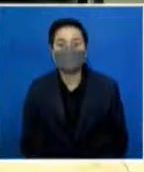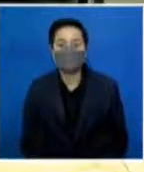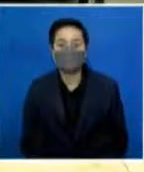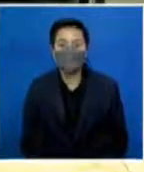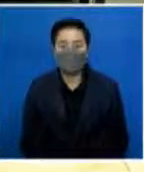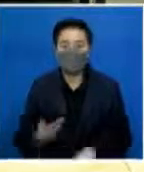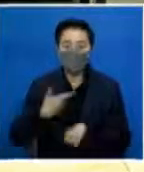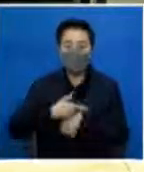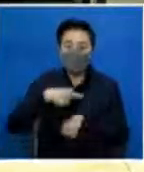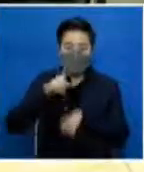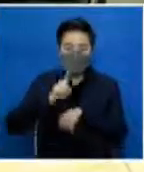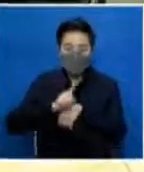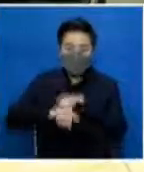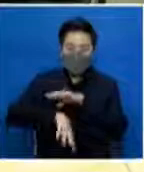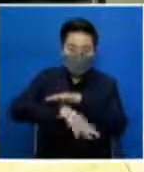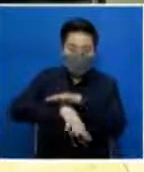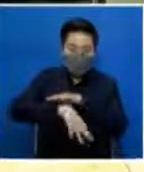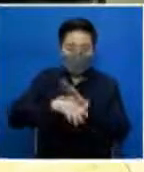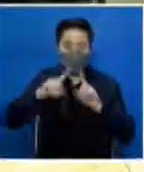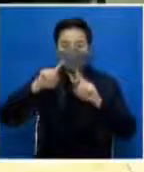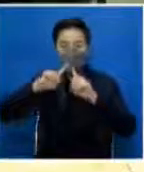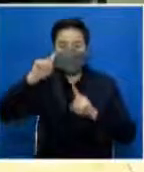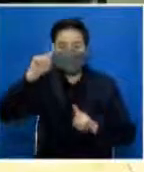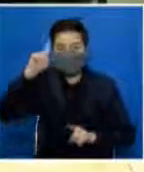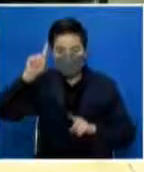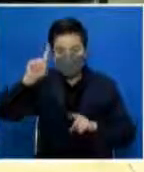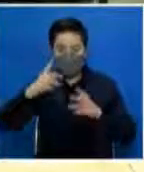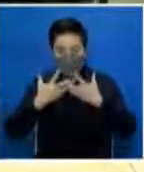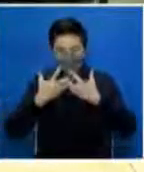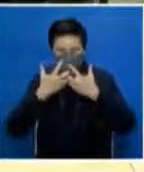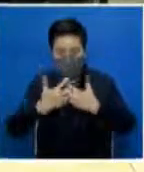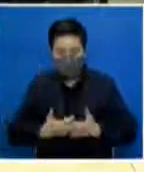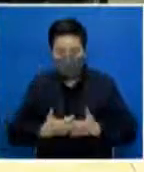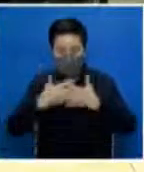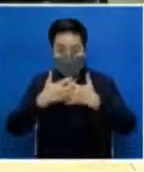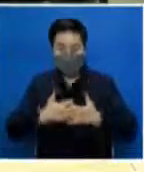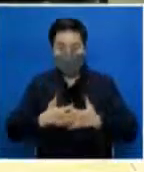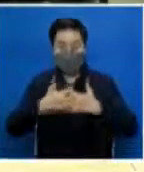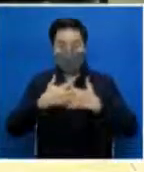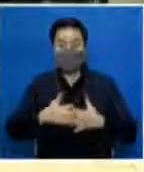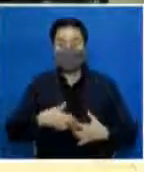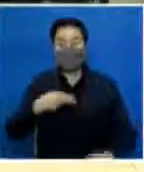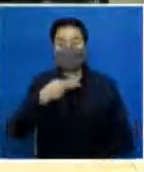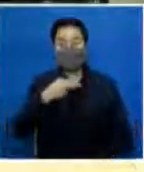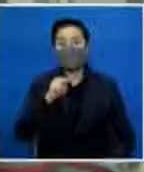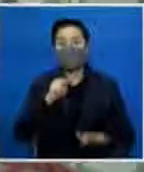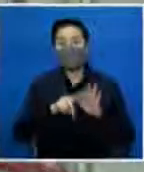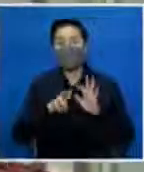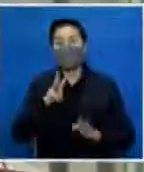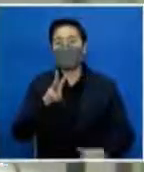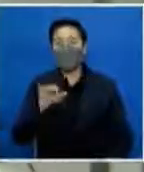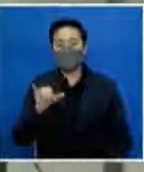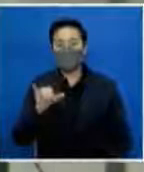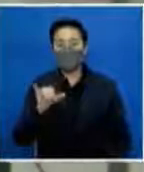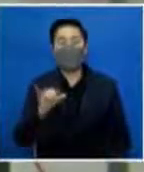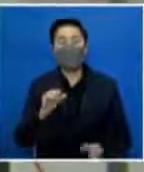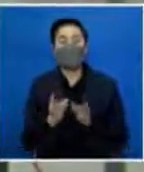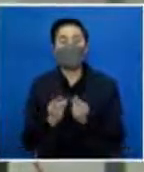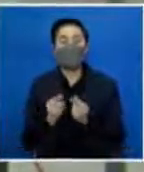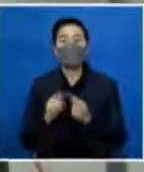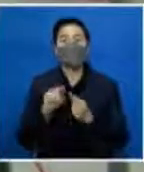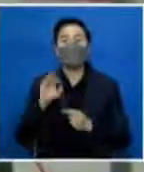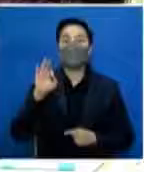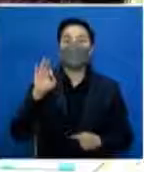ประธานกรรมการสุ่มจับลูกบอลลูกที่1ใช้กับเครื่องออกรางวัลไฟฟ้าอัตโนมัติหลักหน่วยหมายเลข